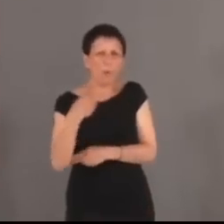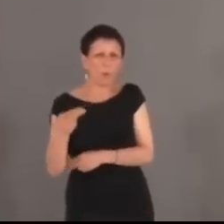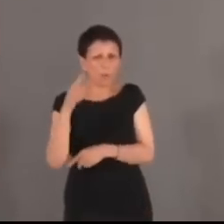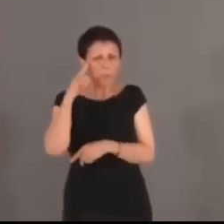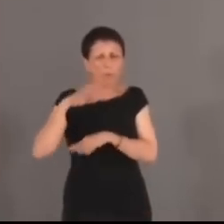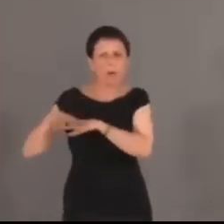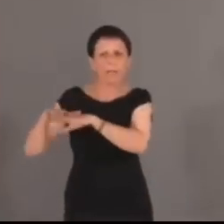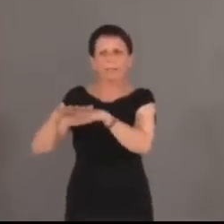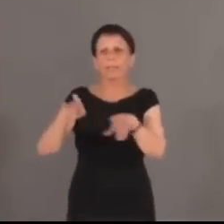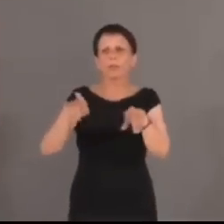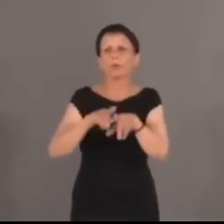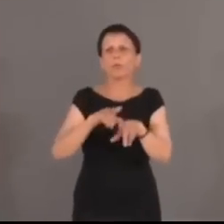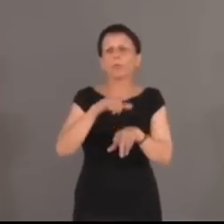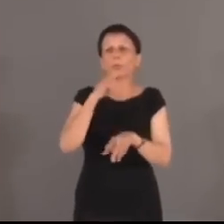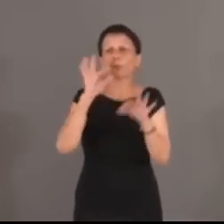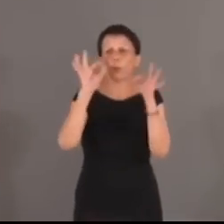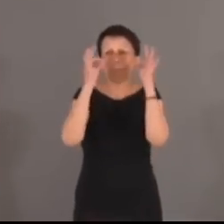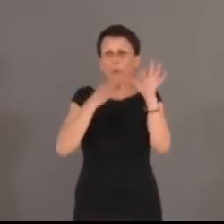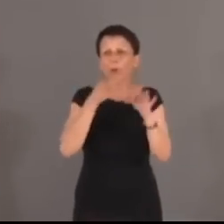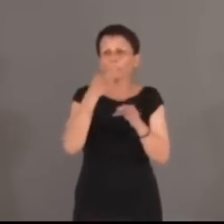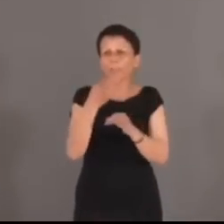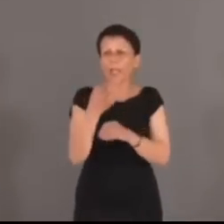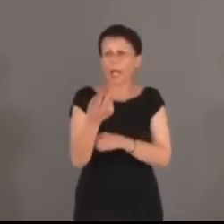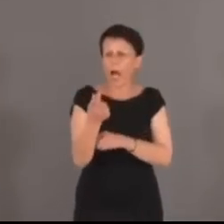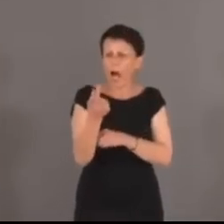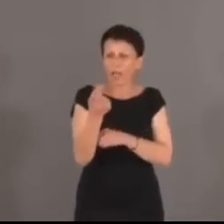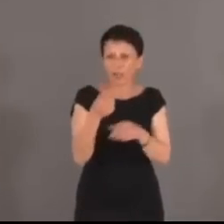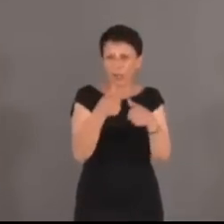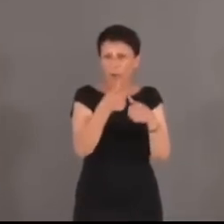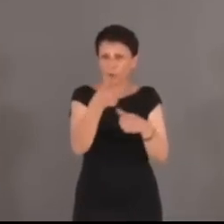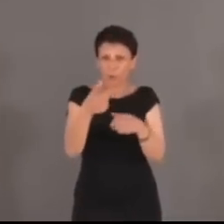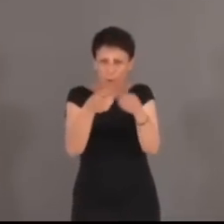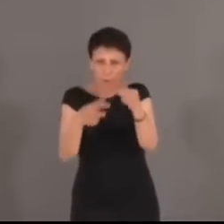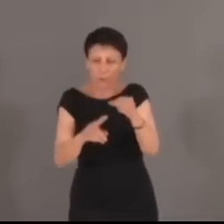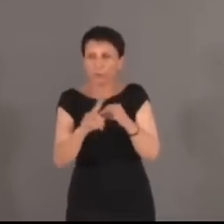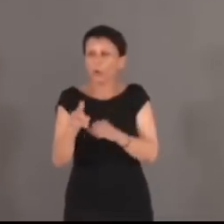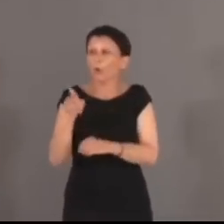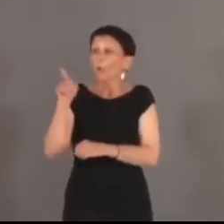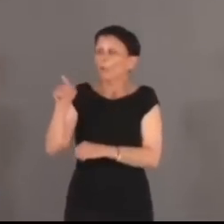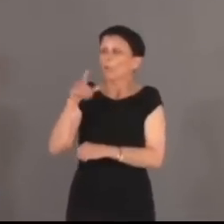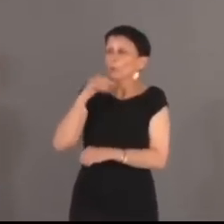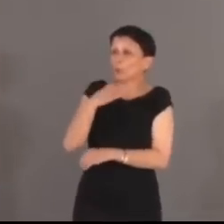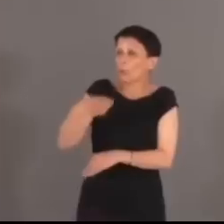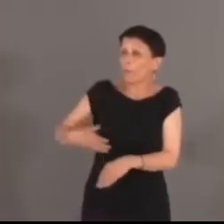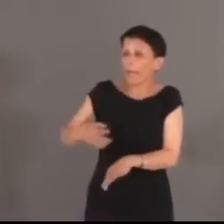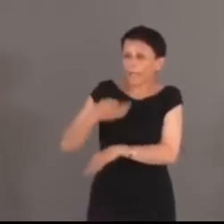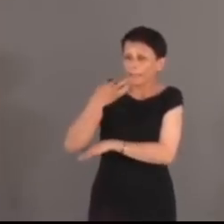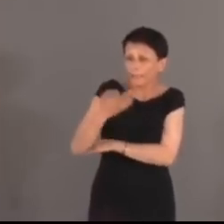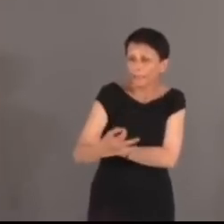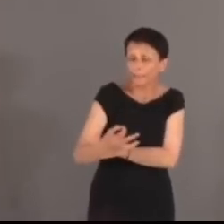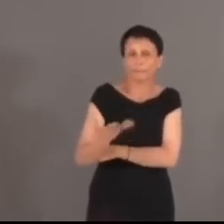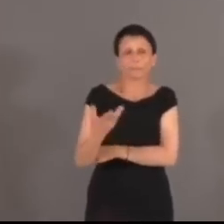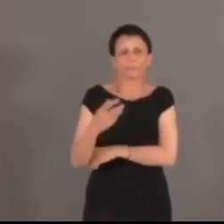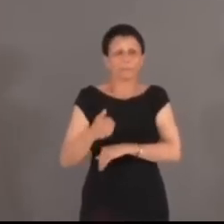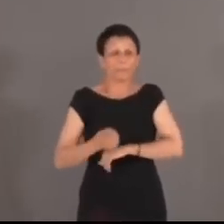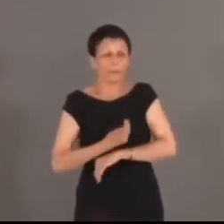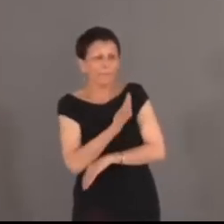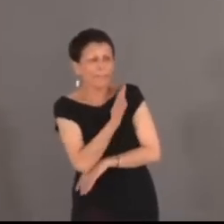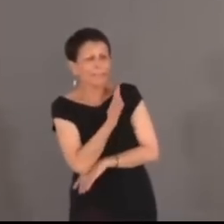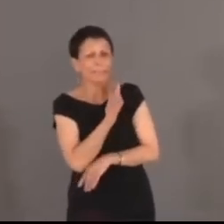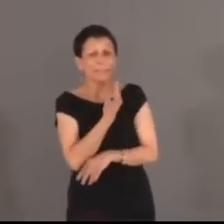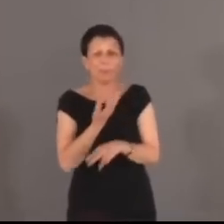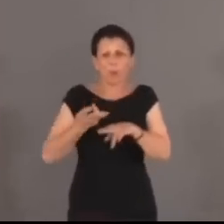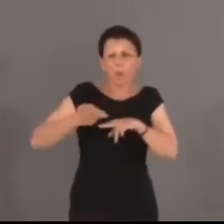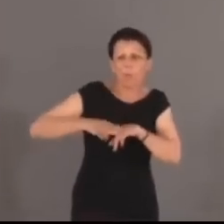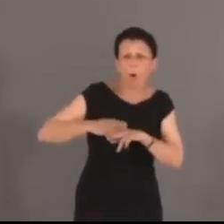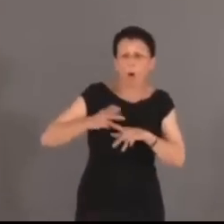Lionel Royer-Perrault, ce qui prouve que l'argent n'est pas la solution, parce que vous évoquiez, monsieur le maire, ces victimes des règlements de